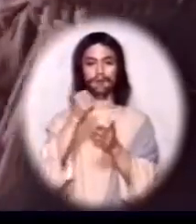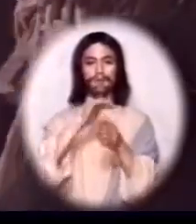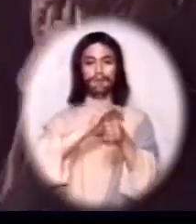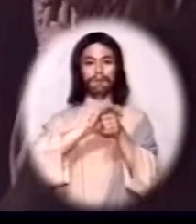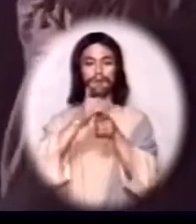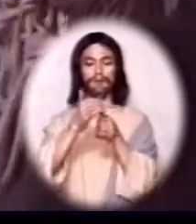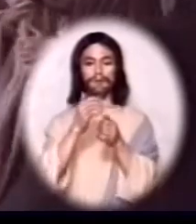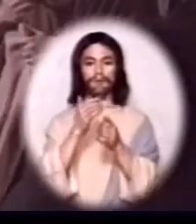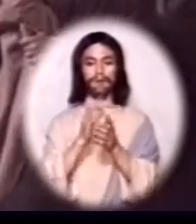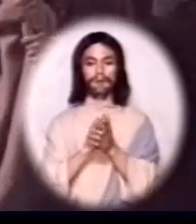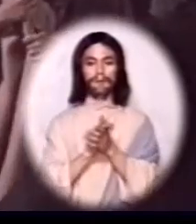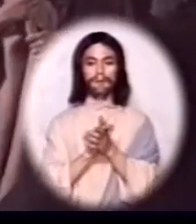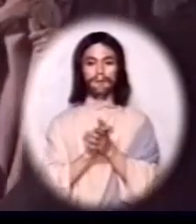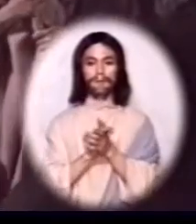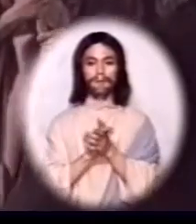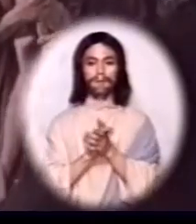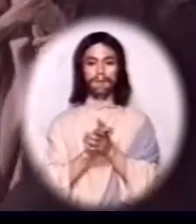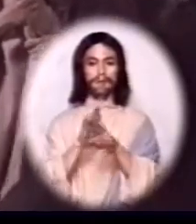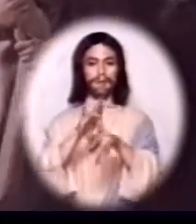주님 시체가